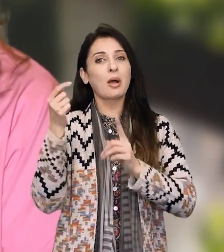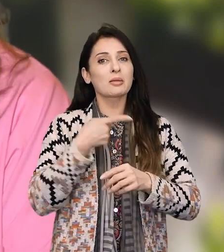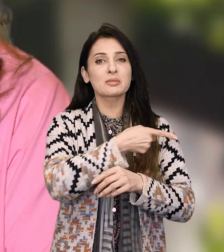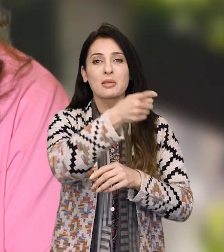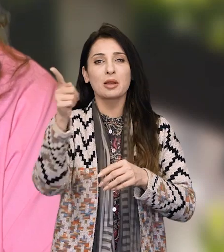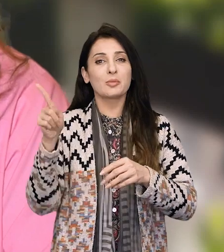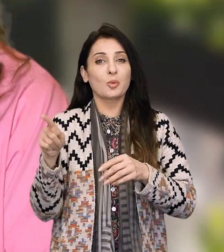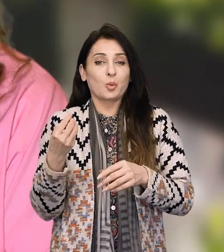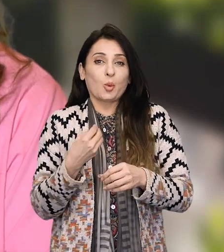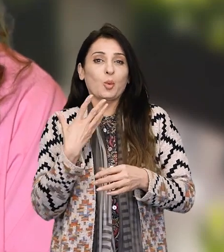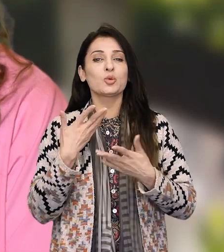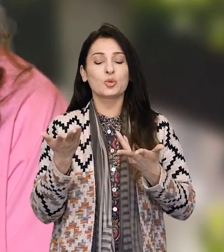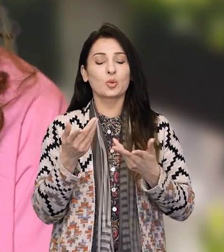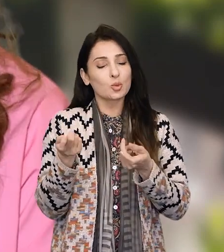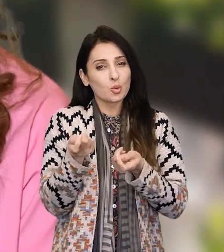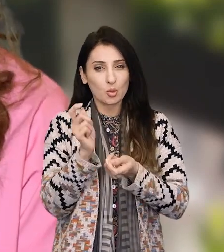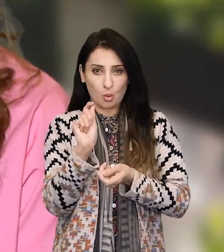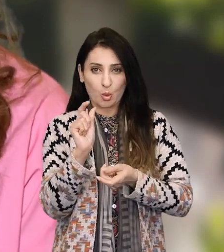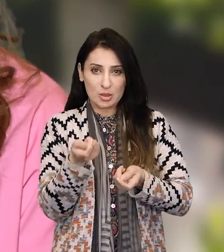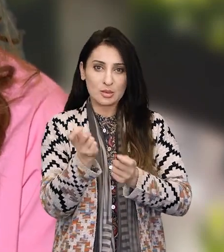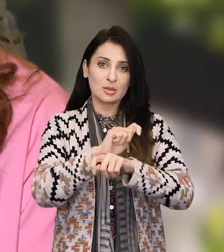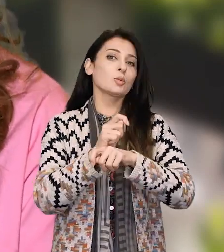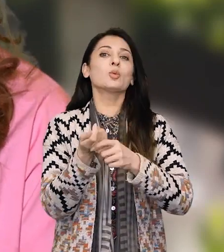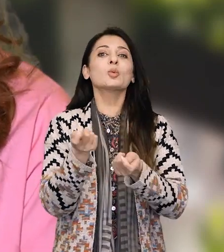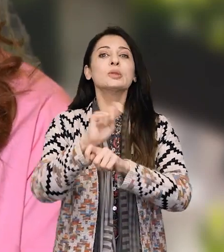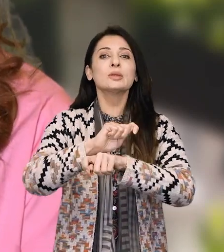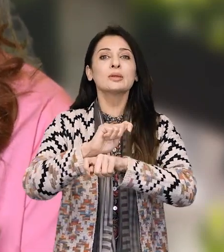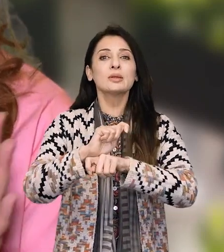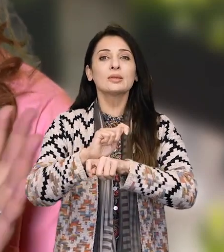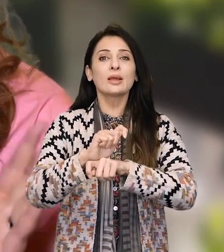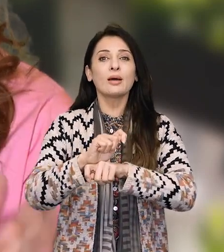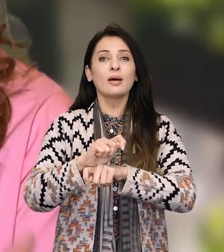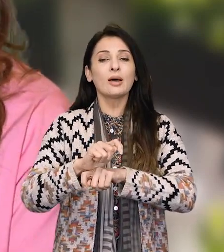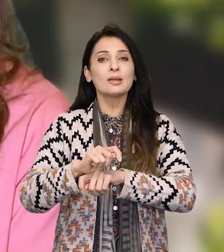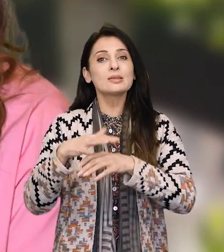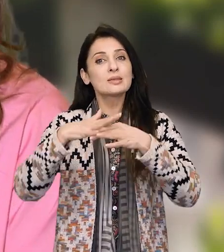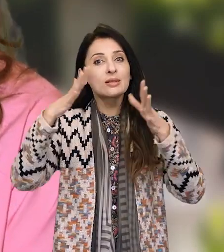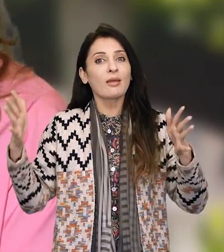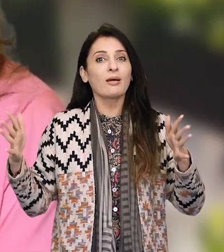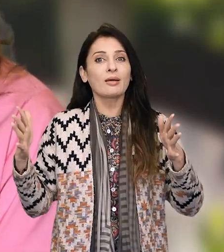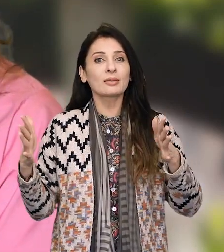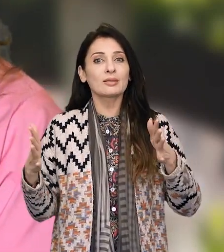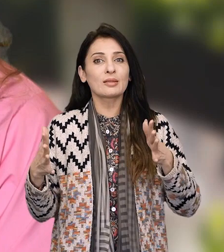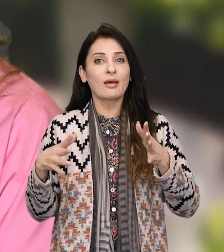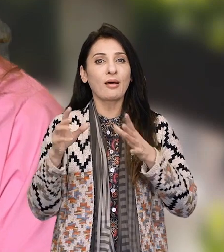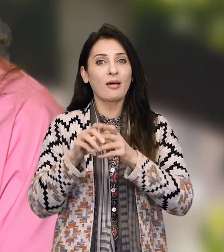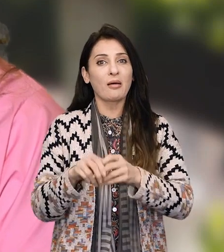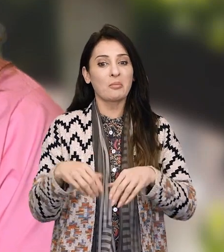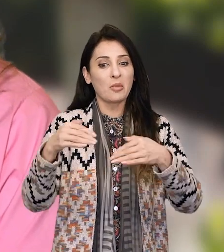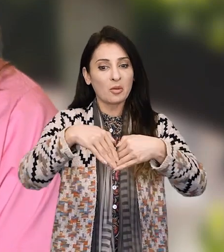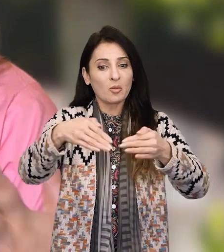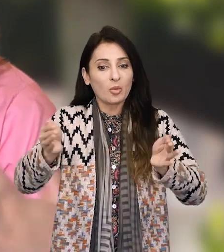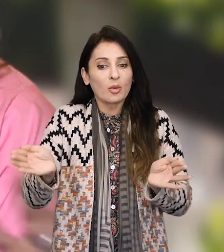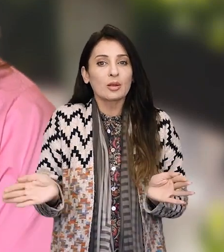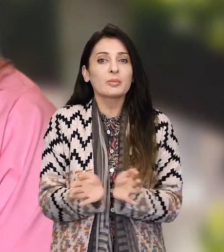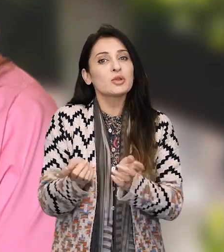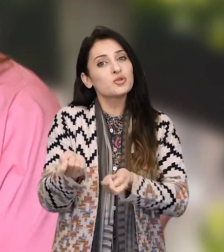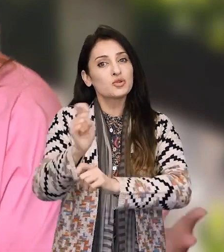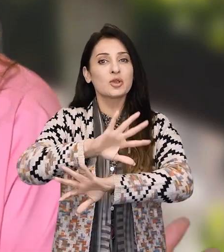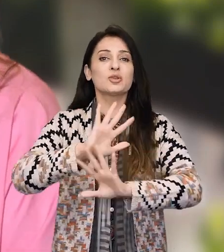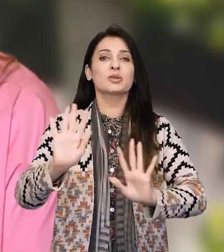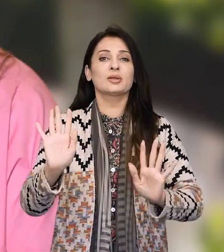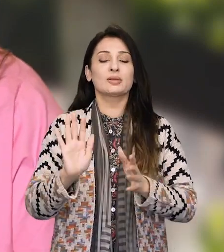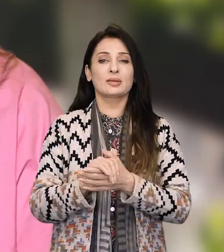थोड़ा सा चेंज किया और उसको कन्वर्ट किया इनटू मोर अ डिप्स बेस्ड प्लेटर, जो आप मैं हम